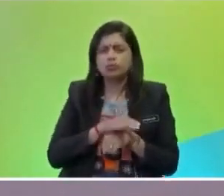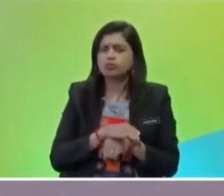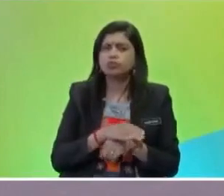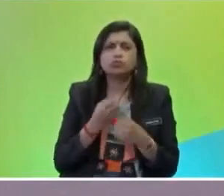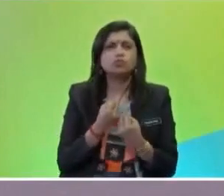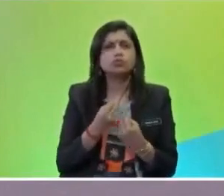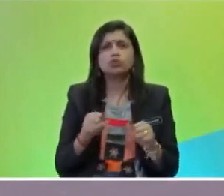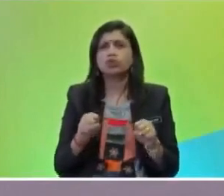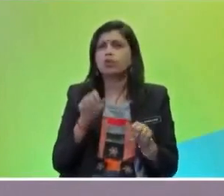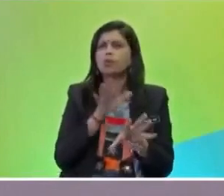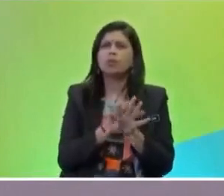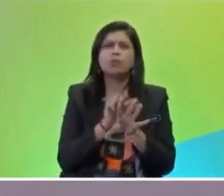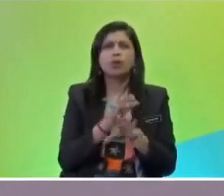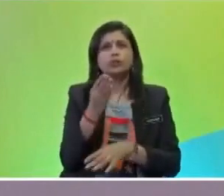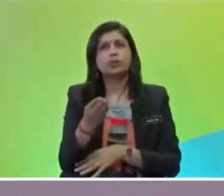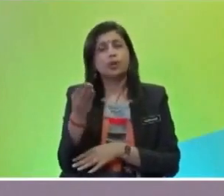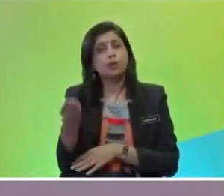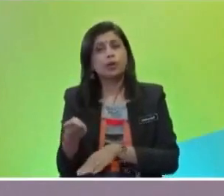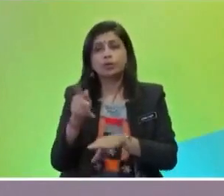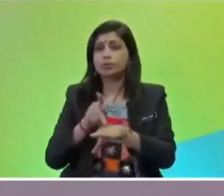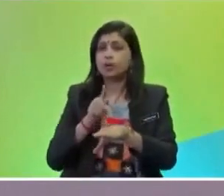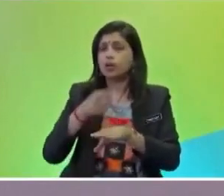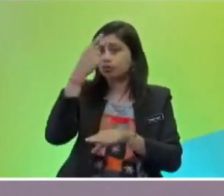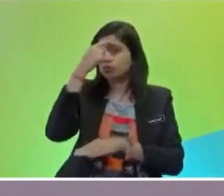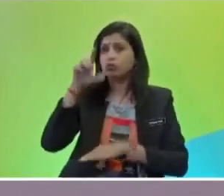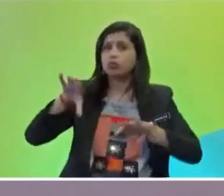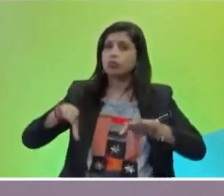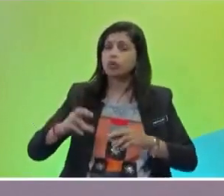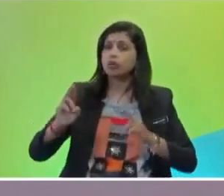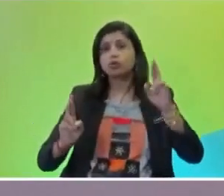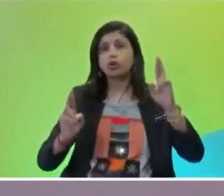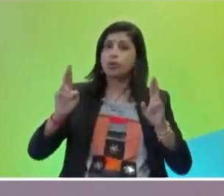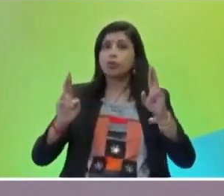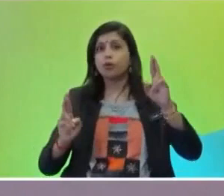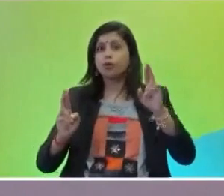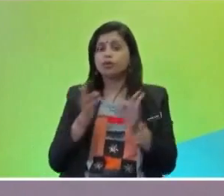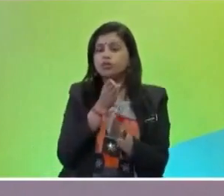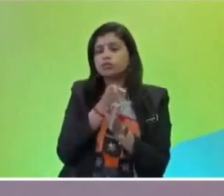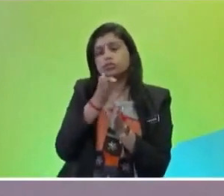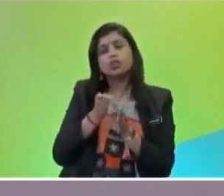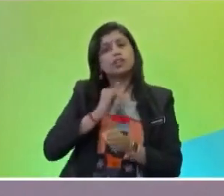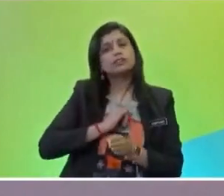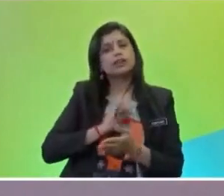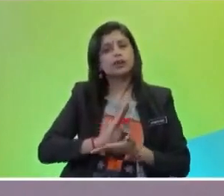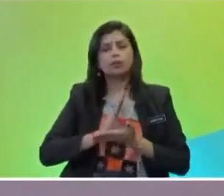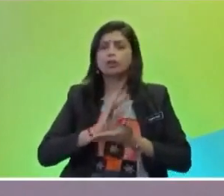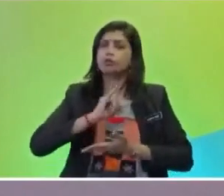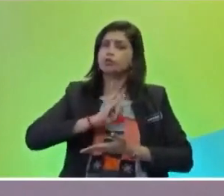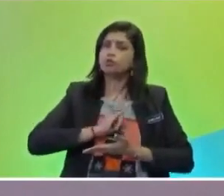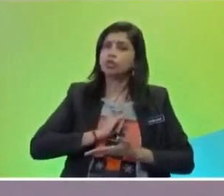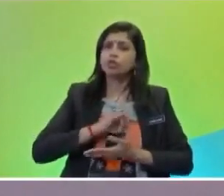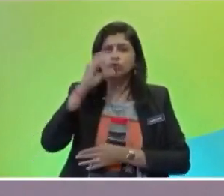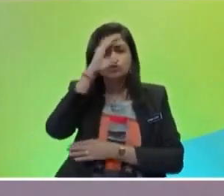barangan terpakai untuk menyiapkan robot saya. Wong yang membantu saya carikan barangan terpakai dari